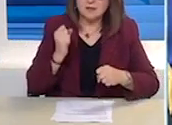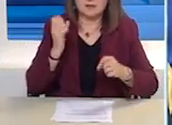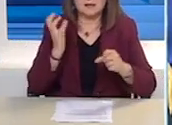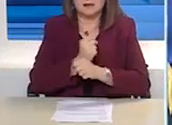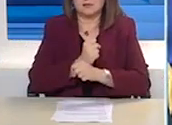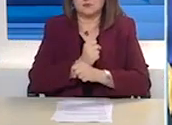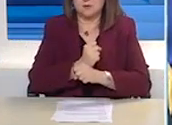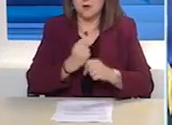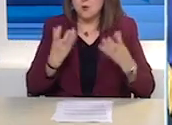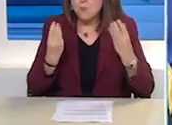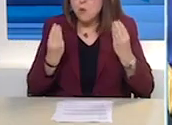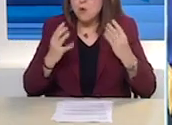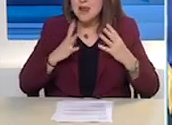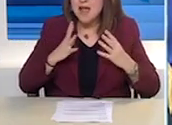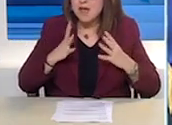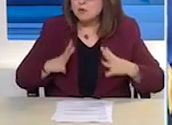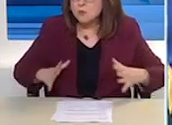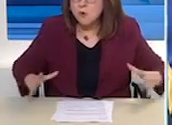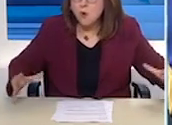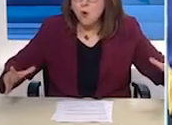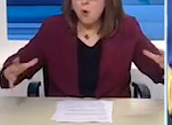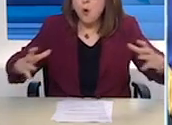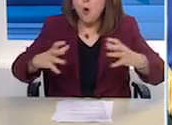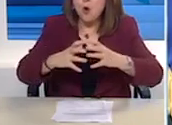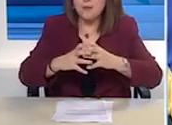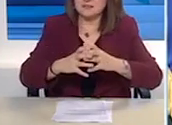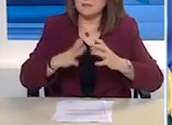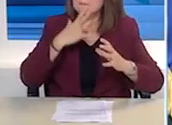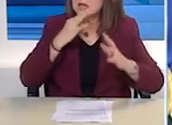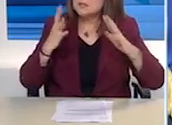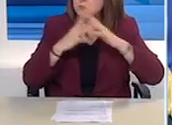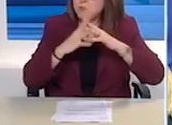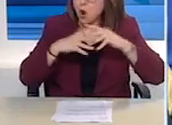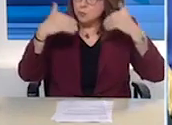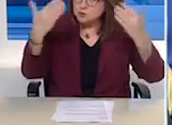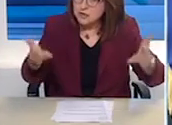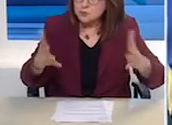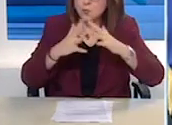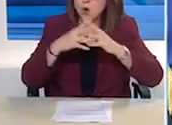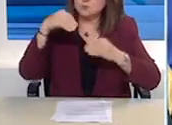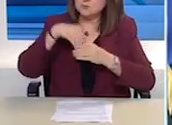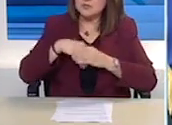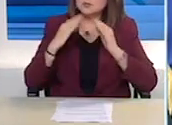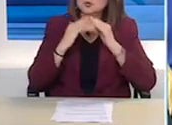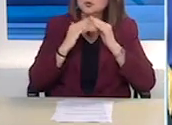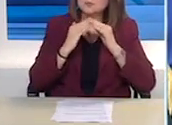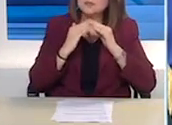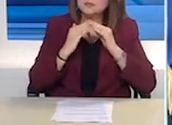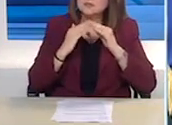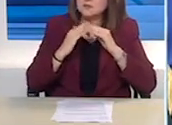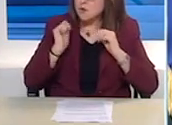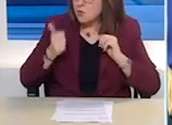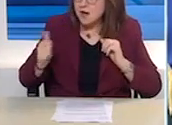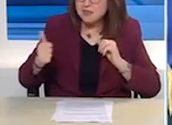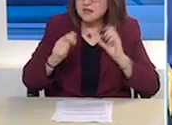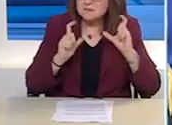άνθρωποι, αλλά τη μάχη τη δίνουμε στο σπιτικό μας, στο νοικοκυριό μας, ο καθένας. Και αυτό εμένα με γεμίζει με αισιοδοξία, γιατί